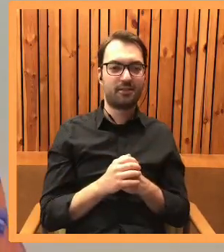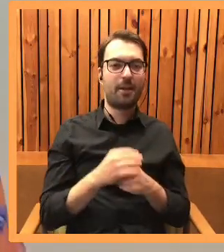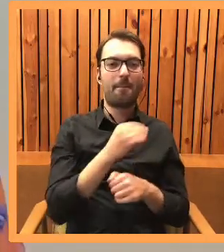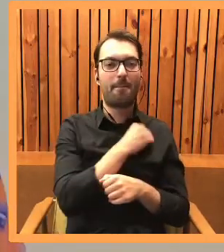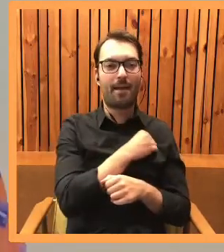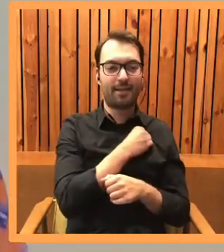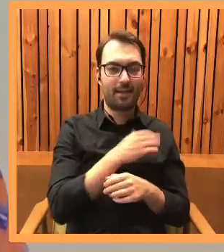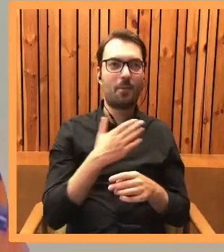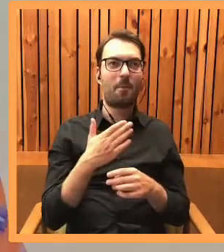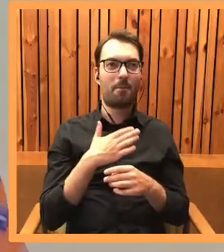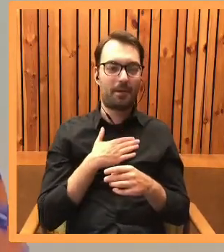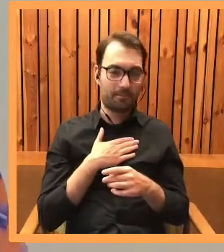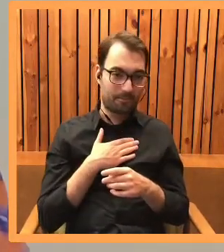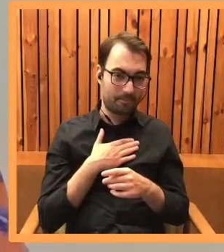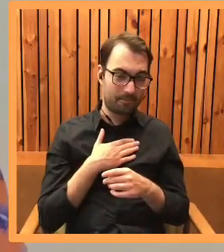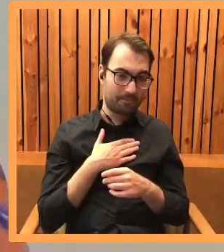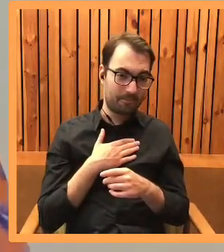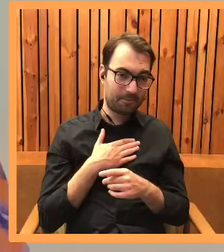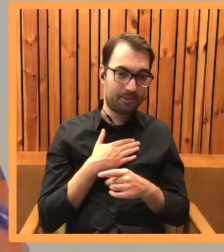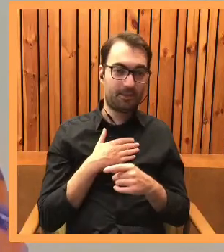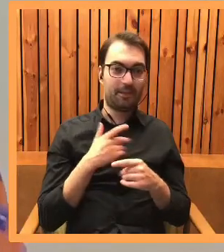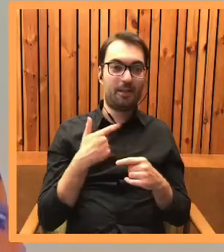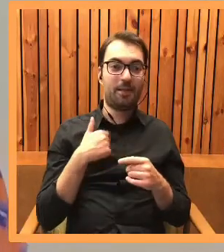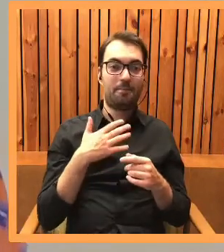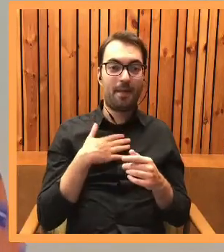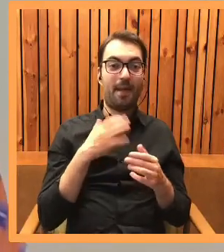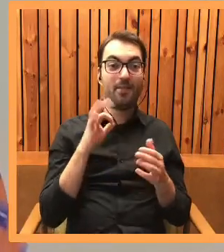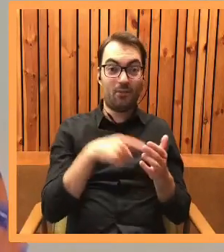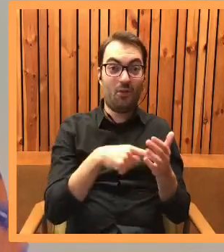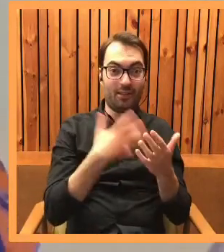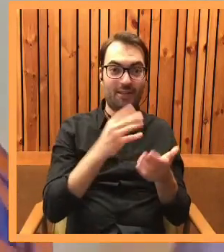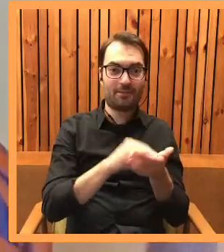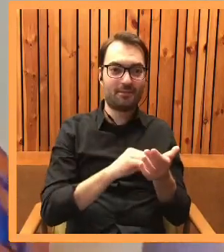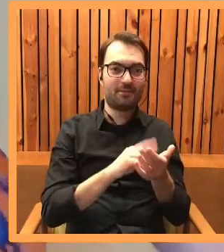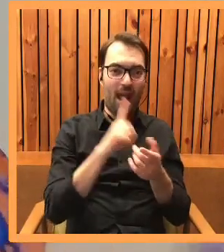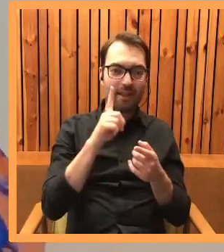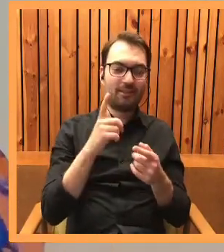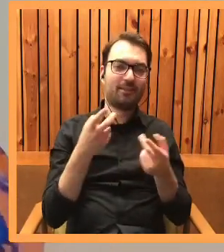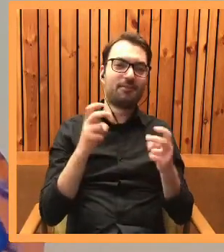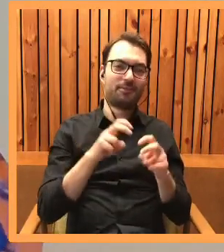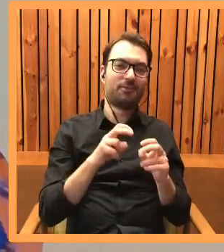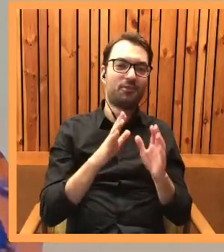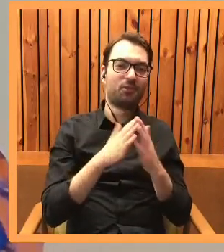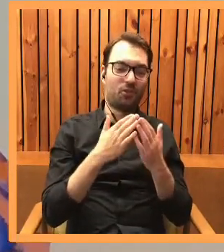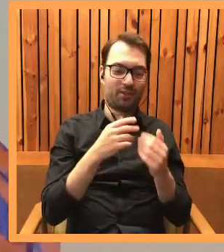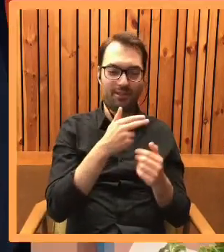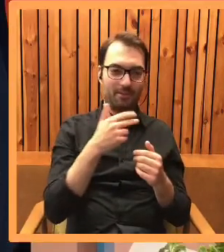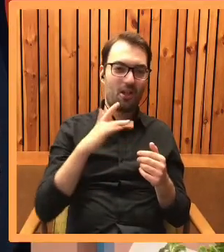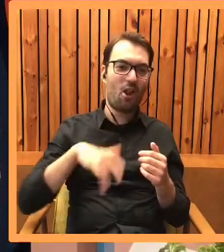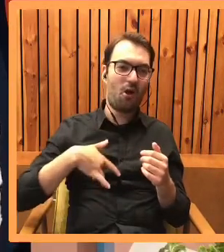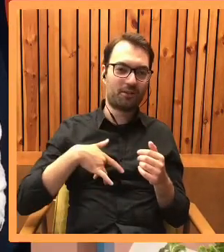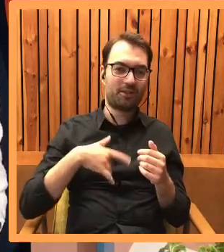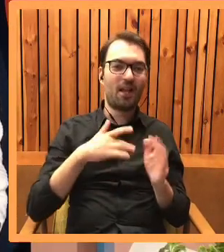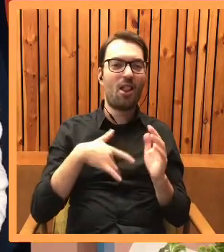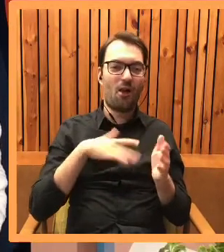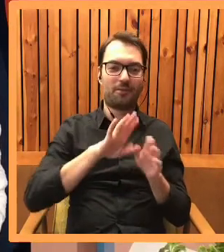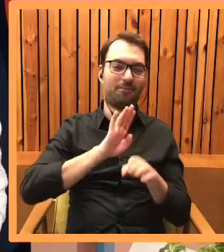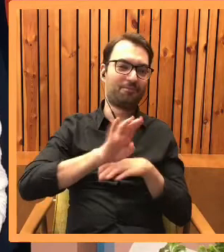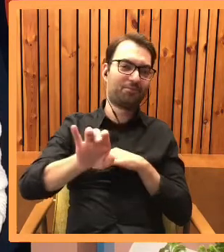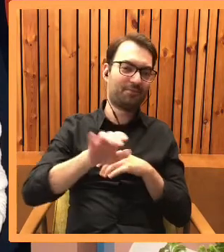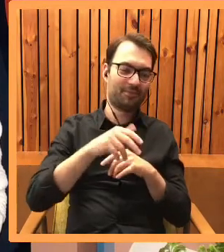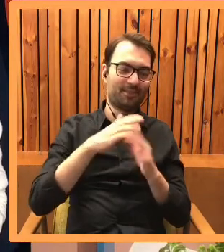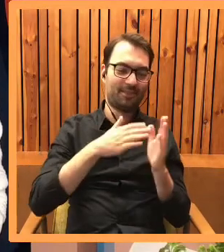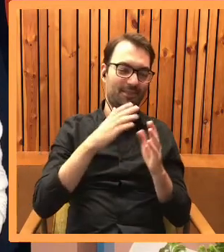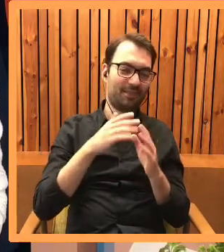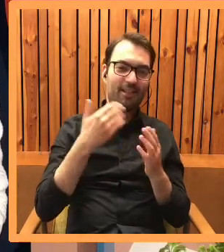zebrałam i miałam, szczerze mówiąc, to teraz pisać, ale powstał kot Lord. I Lord zepchnął tam ten pomysł na dalszy